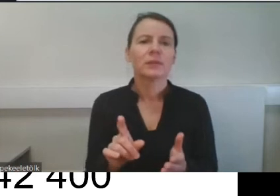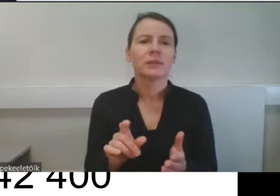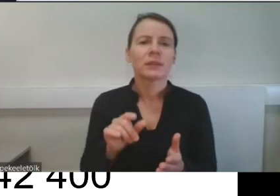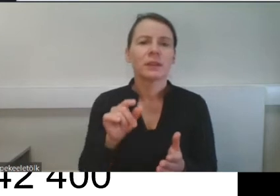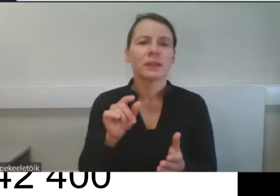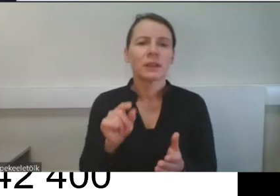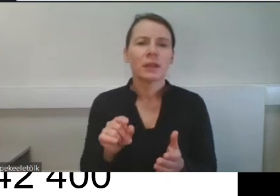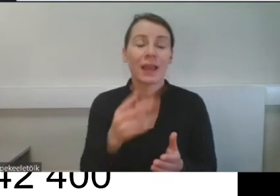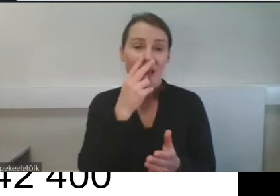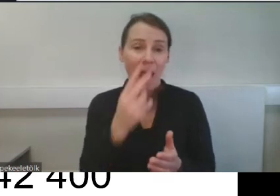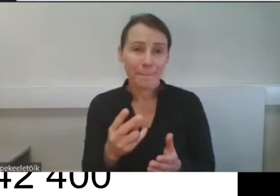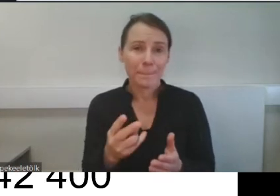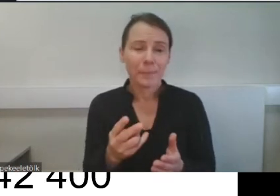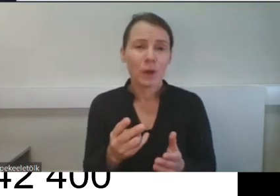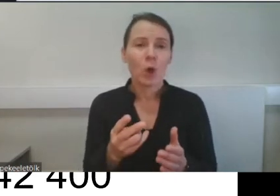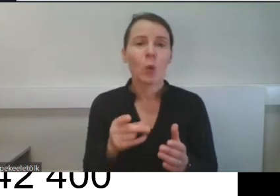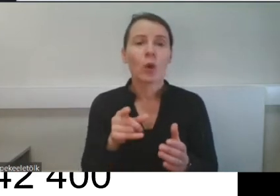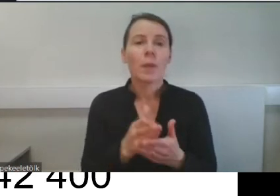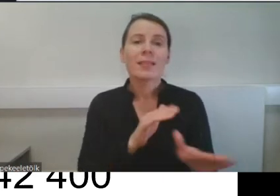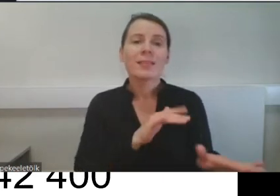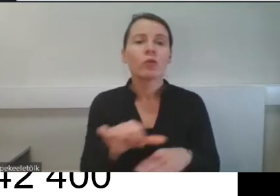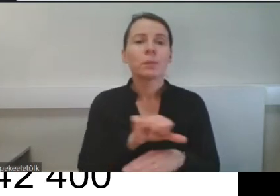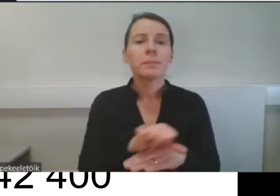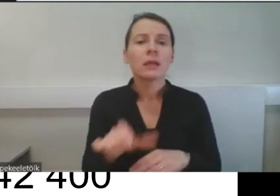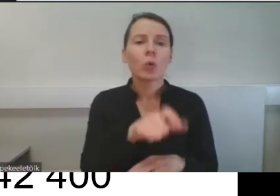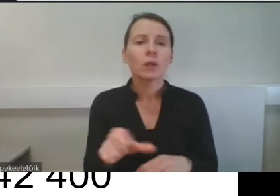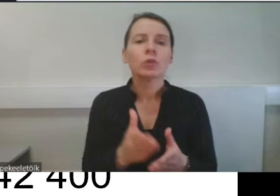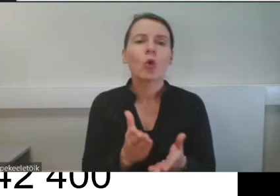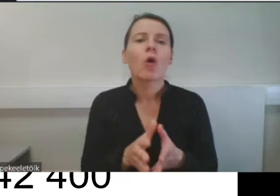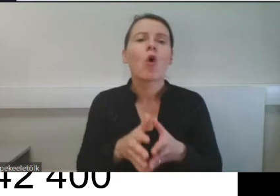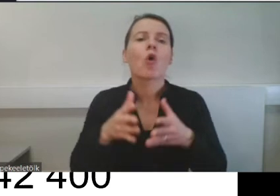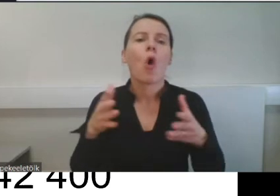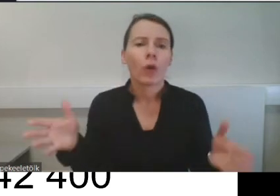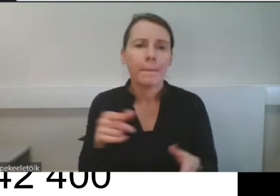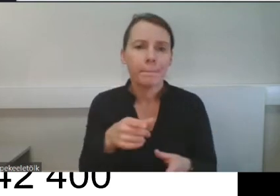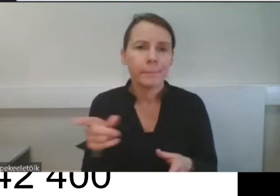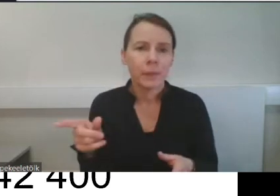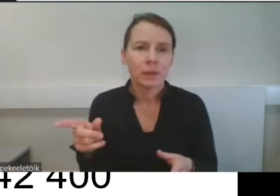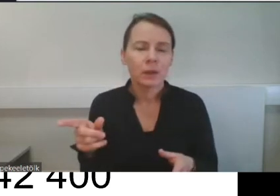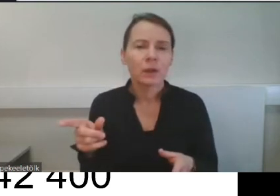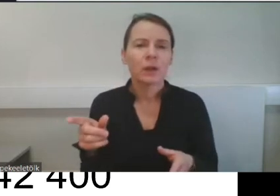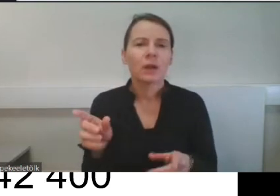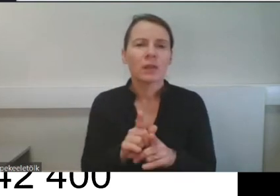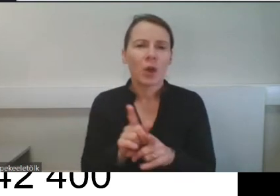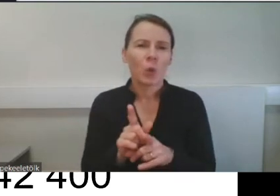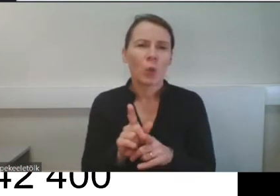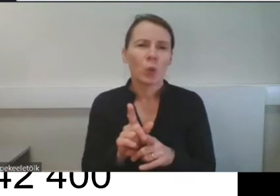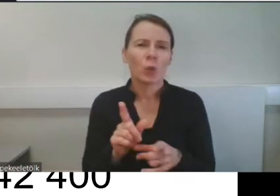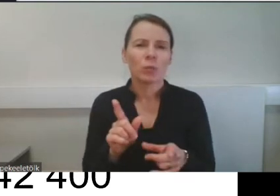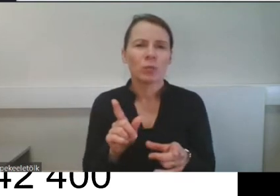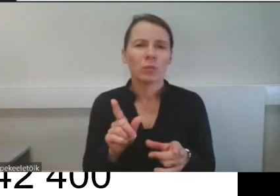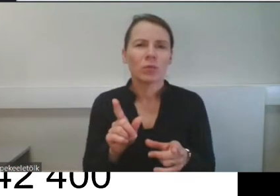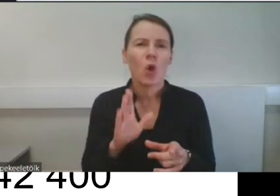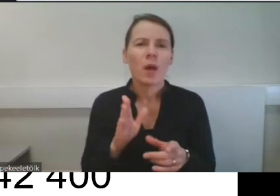näiteks 142 400 inimest. Et uuringus on alati ka veapiirid, aga ja see on siis viimase 6 kuu